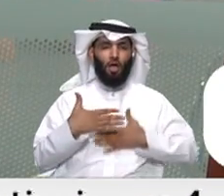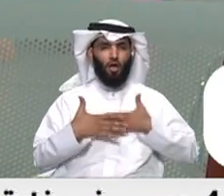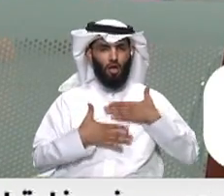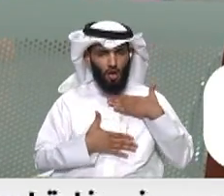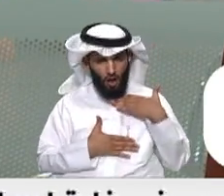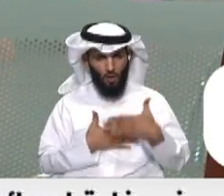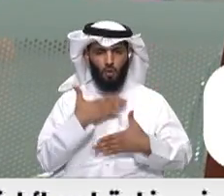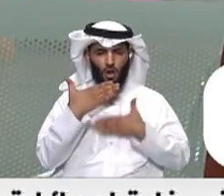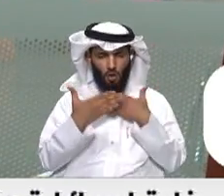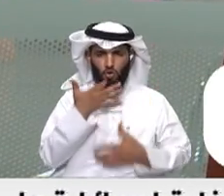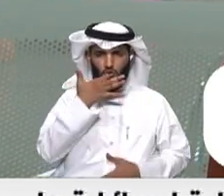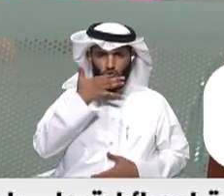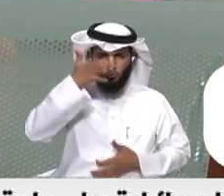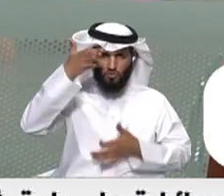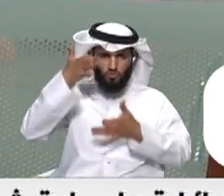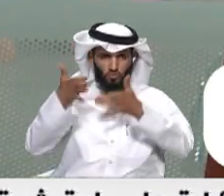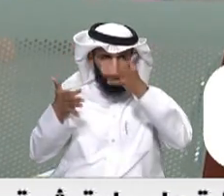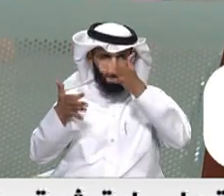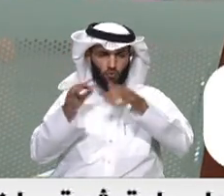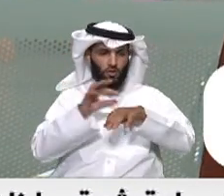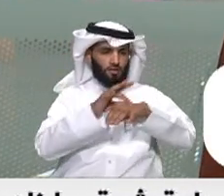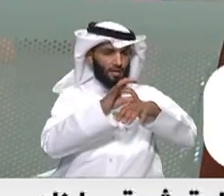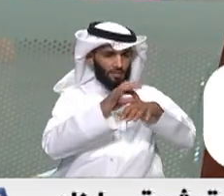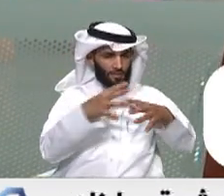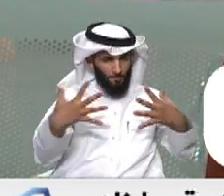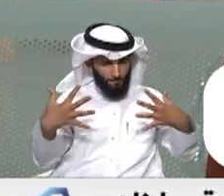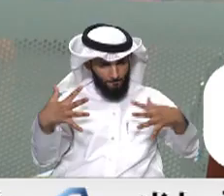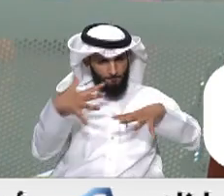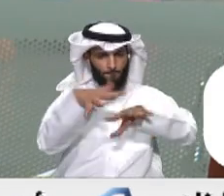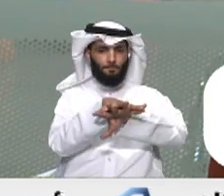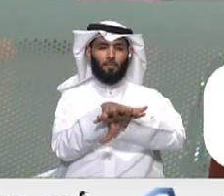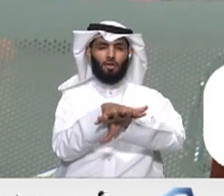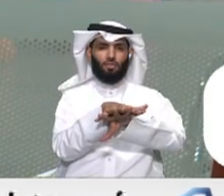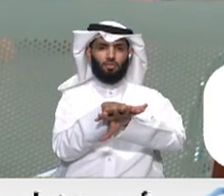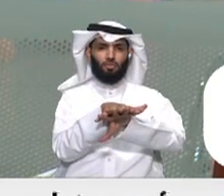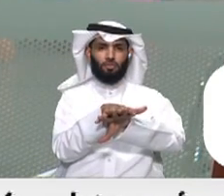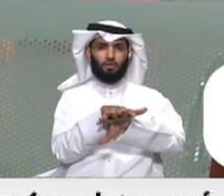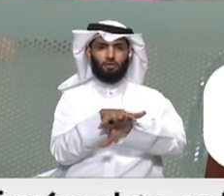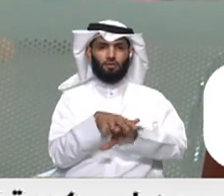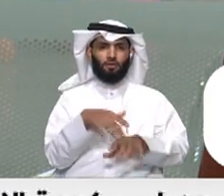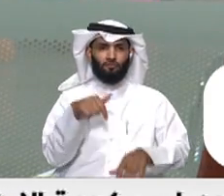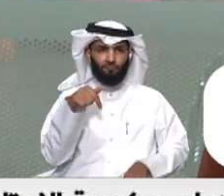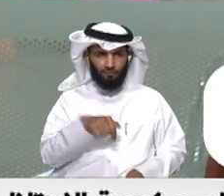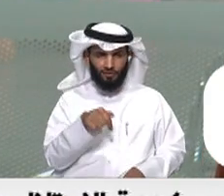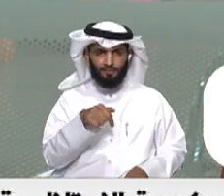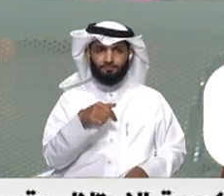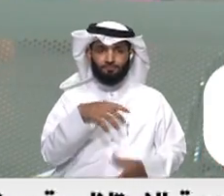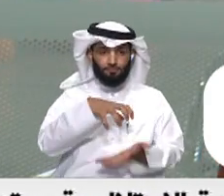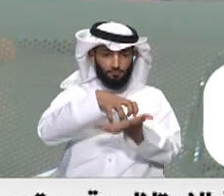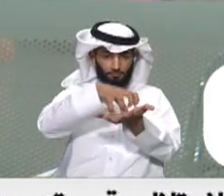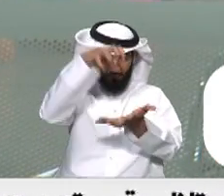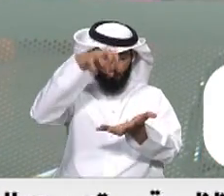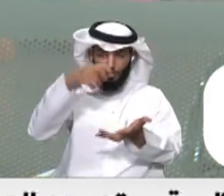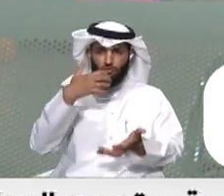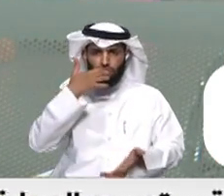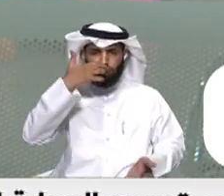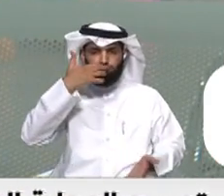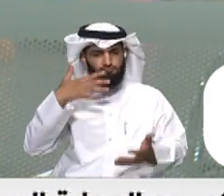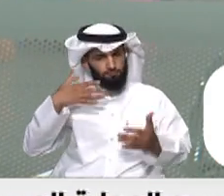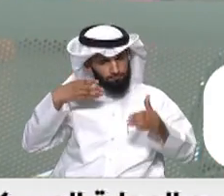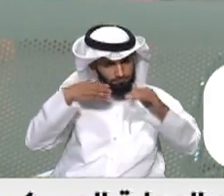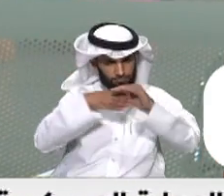ندمج كبار السن مع المجتمع ومع البيئه ومع كل الاشياء اللي